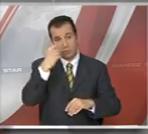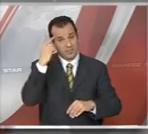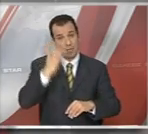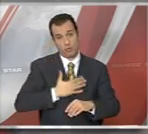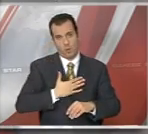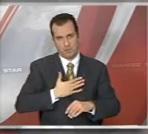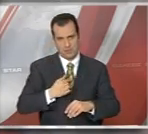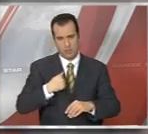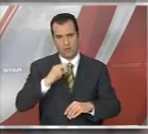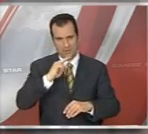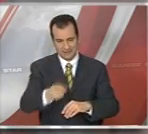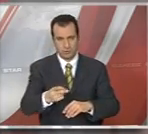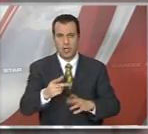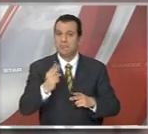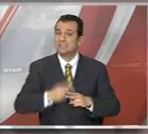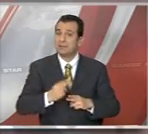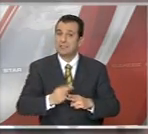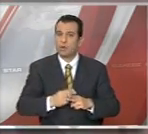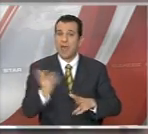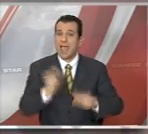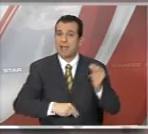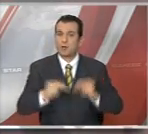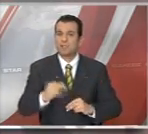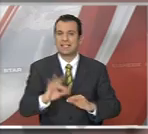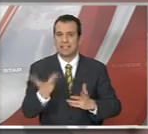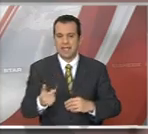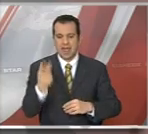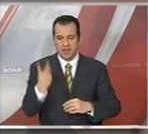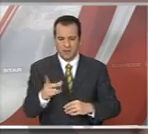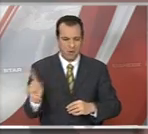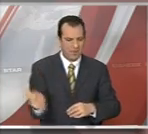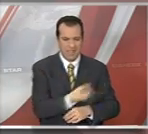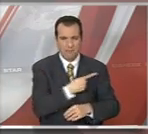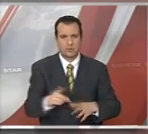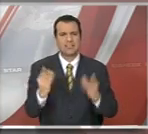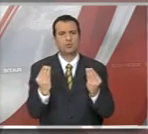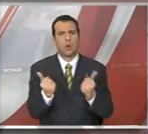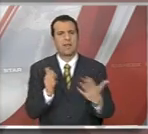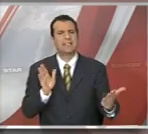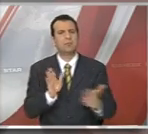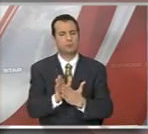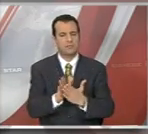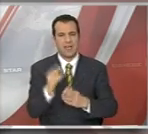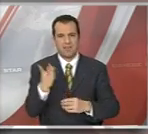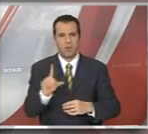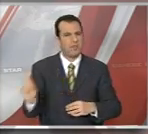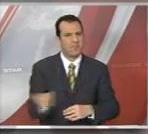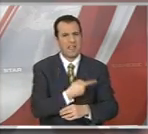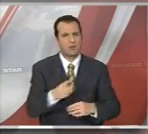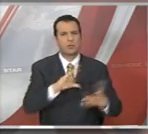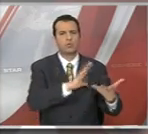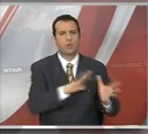ότι το διακύβευμα είναι η σύγκρουση δύο τελείως διαφορετικών μοντέλων επιτρέψτε μου να σας πω δύο τελείως διαφορετικών